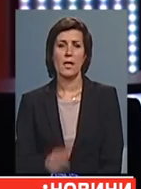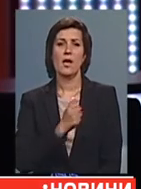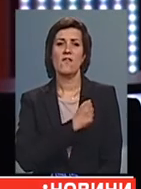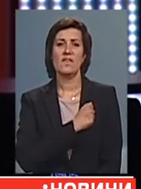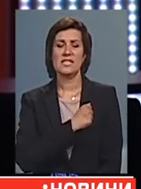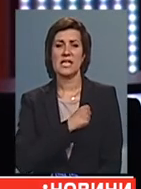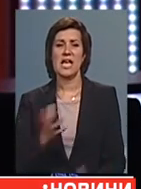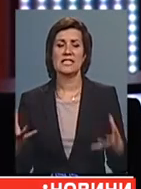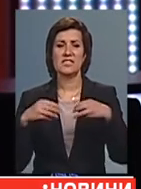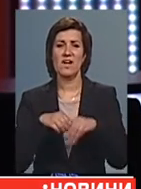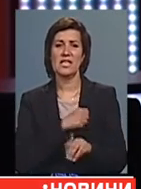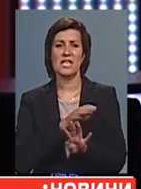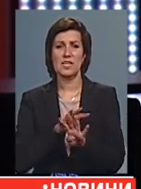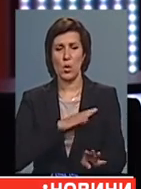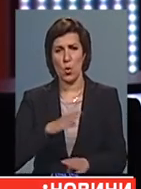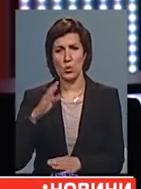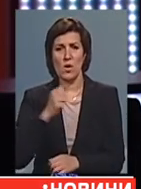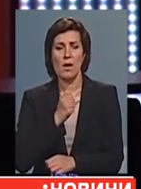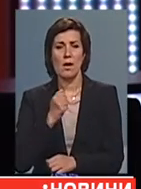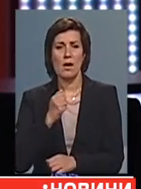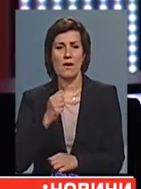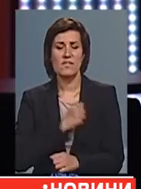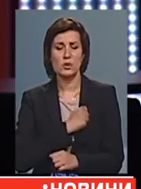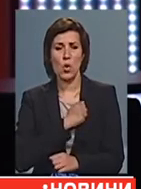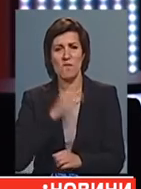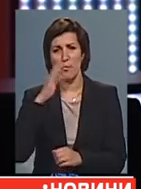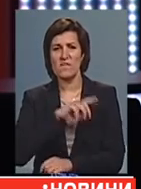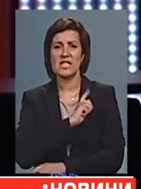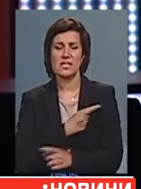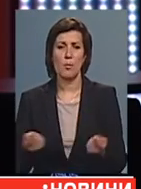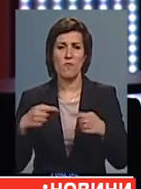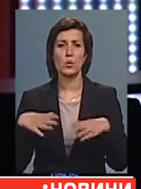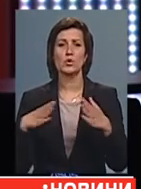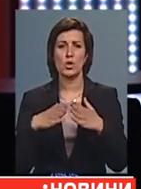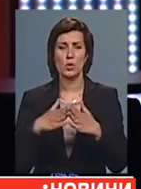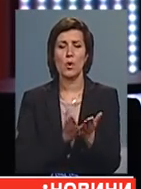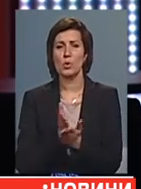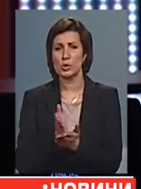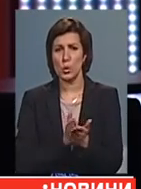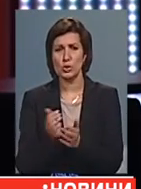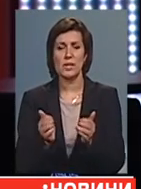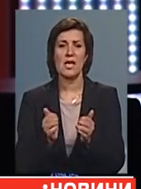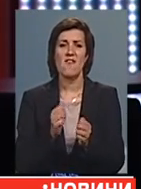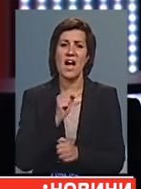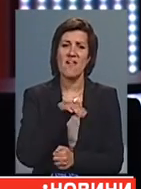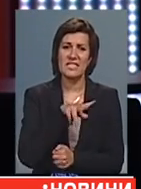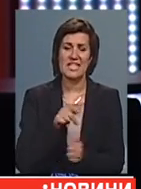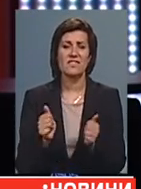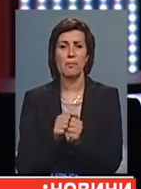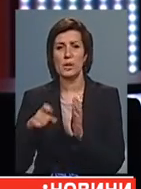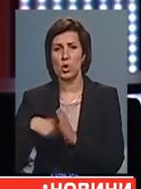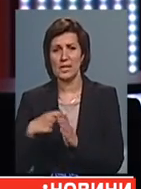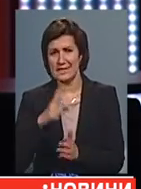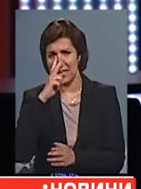Військові з веденого загону українських повітряних сил повернулися додому з зони АТО. Вони служили в Авдіївці під Донецьком. За 2 місяці